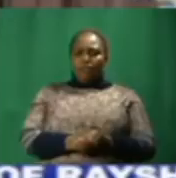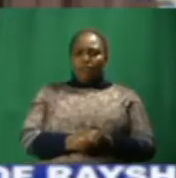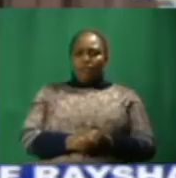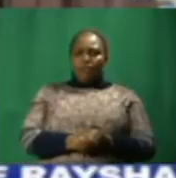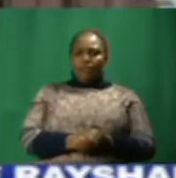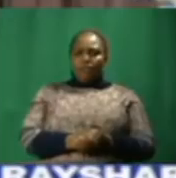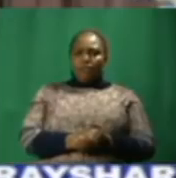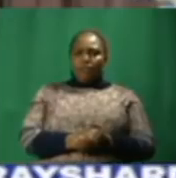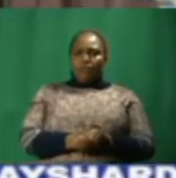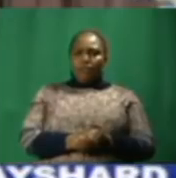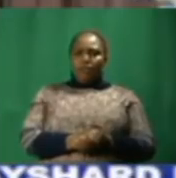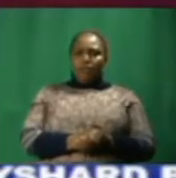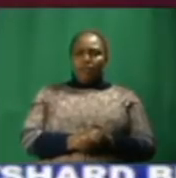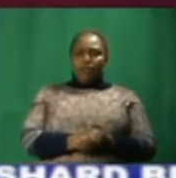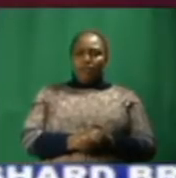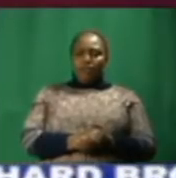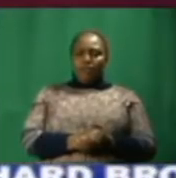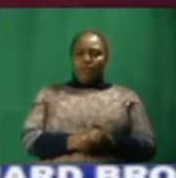Shabango sikamathatha.